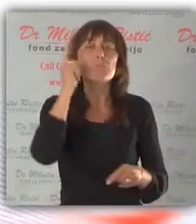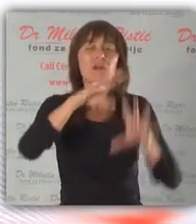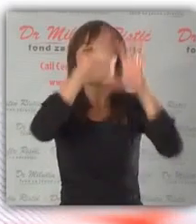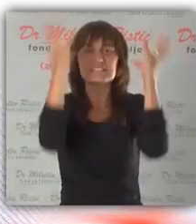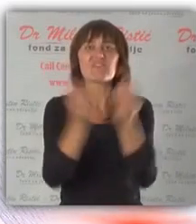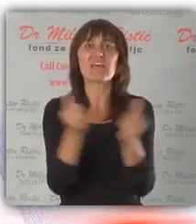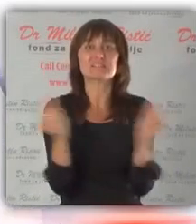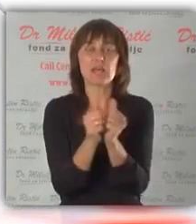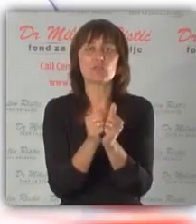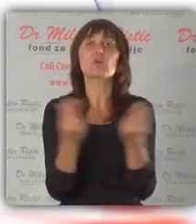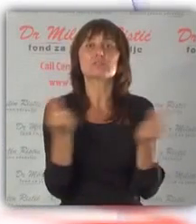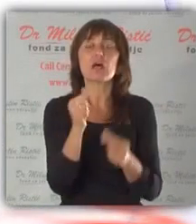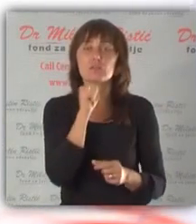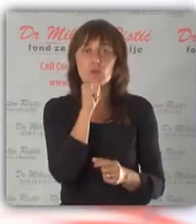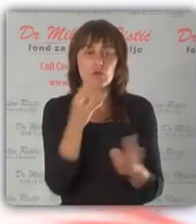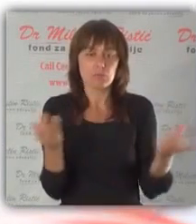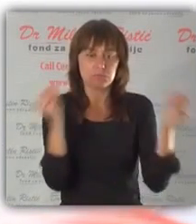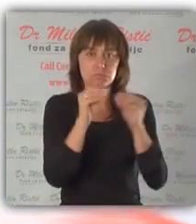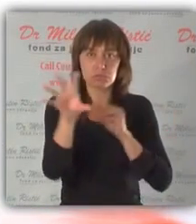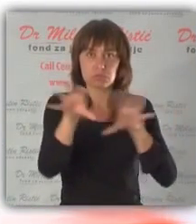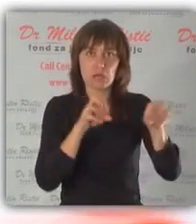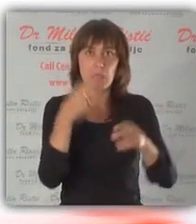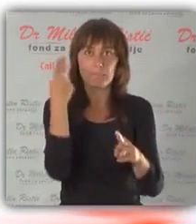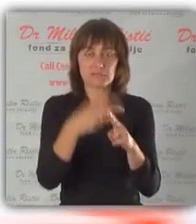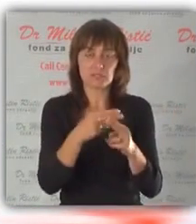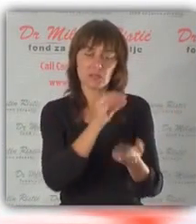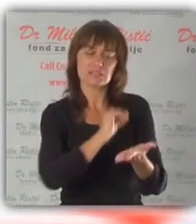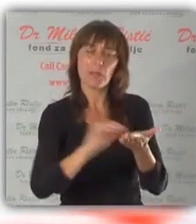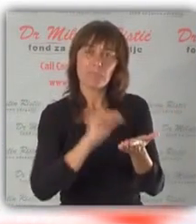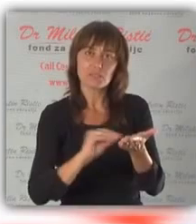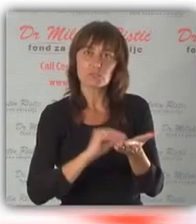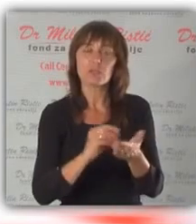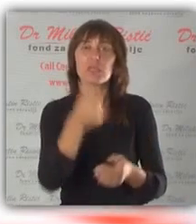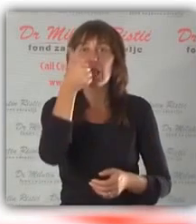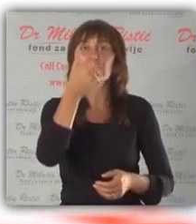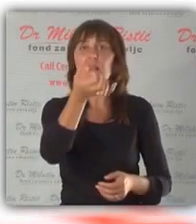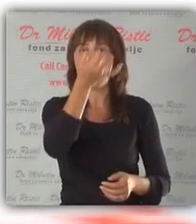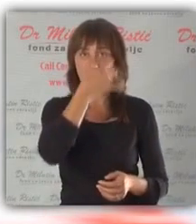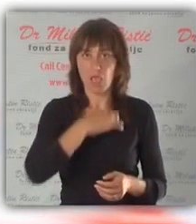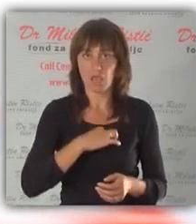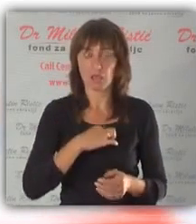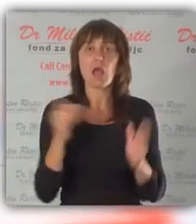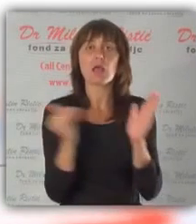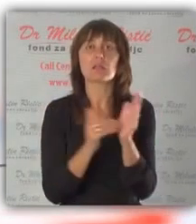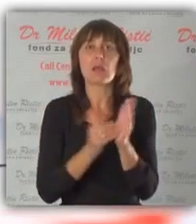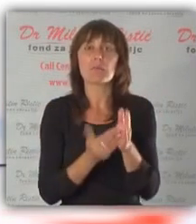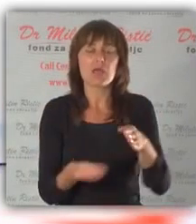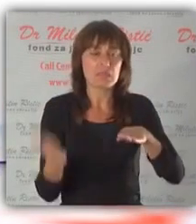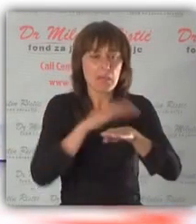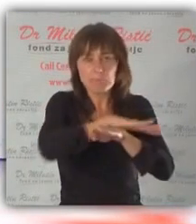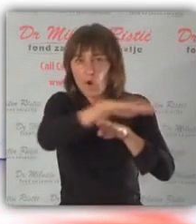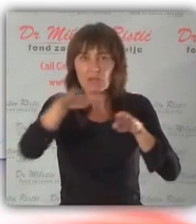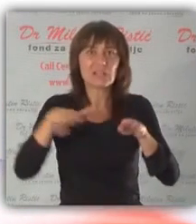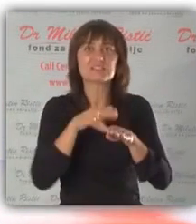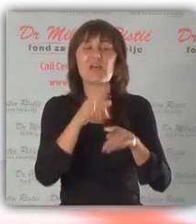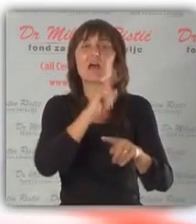posebno, nego mora sve zajedno, zato se i kupe ti simptomi od pacijenta, zapisuju se, jedan lek treba da